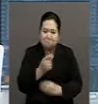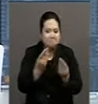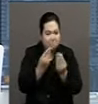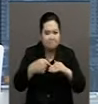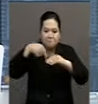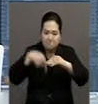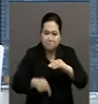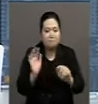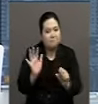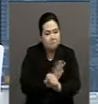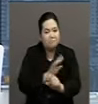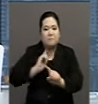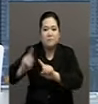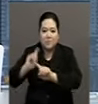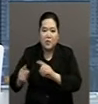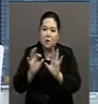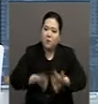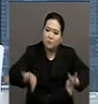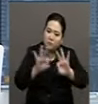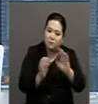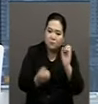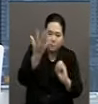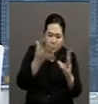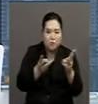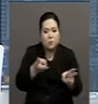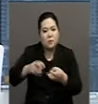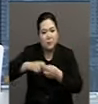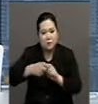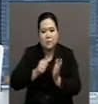งที่มาปัญหาอะไรคือต้นตอปัญหาที่สำคัญรวมถึงแนวทางในการหาทางออกด้วย